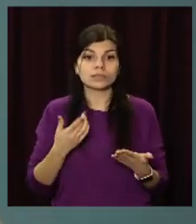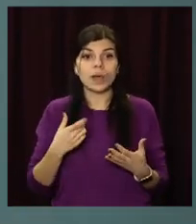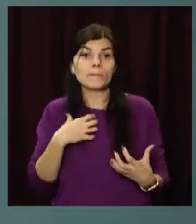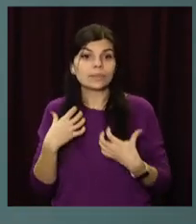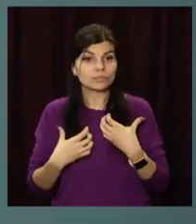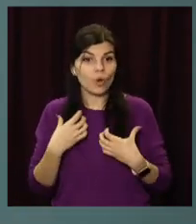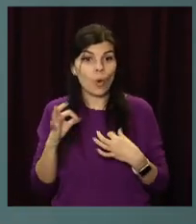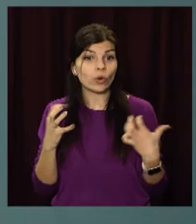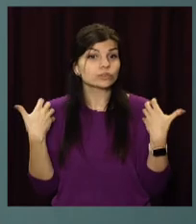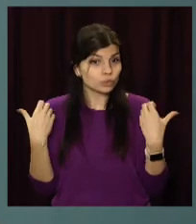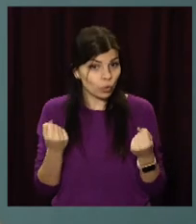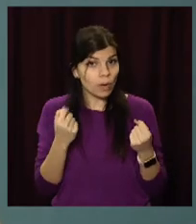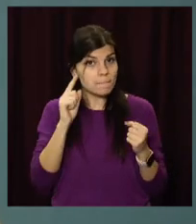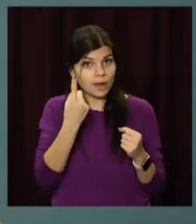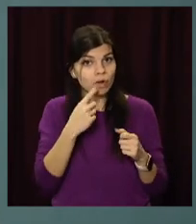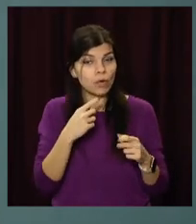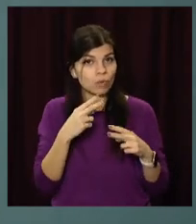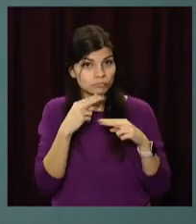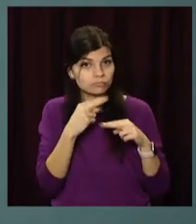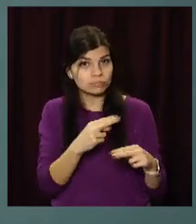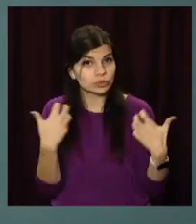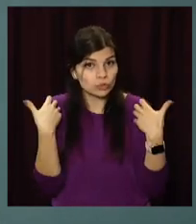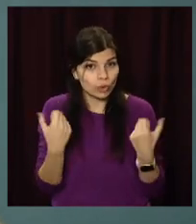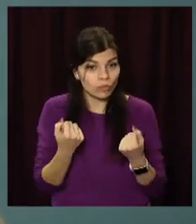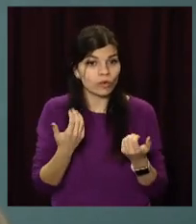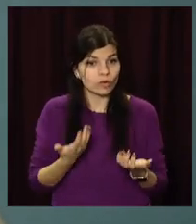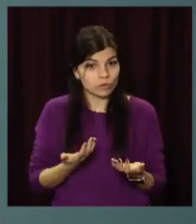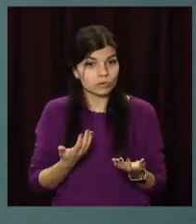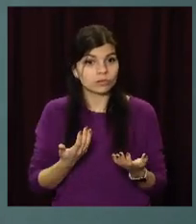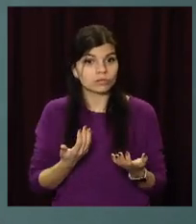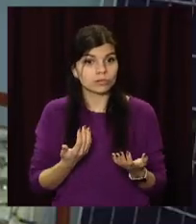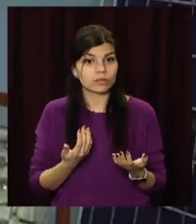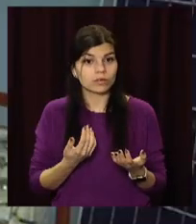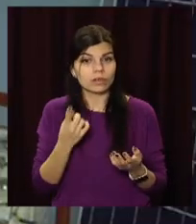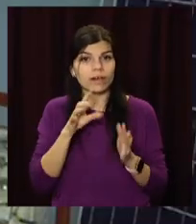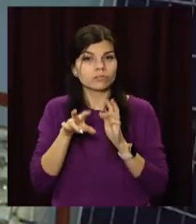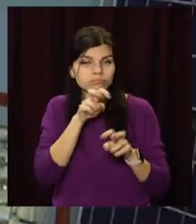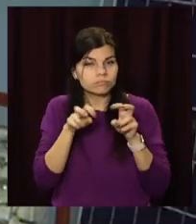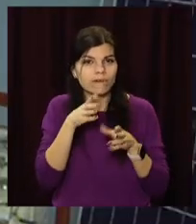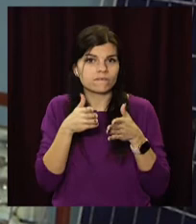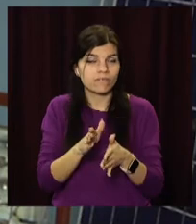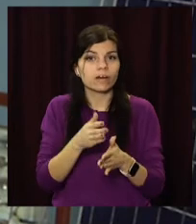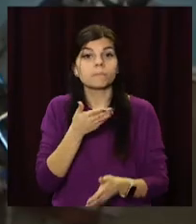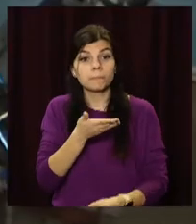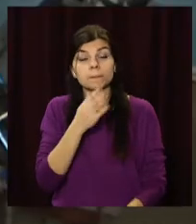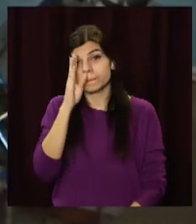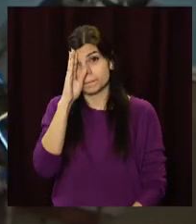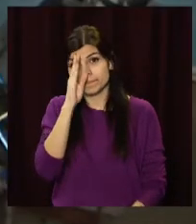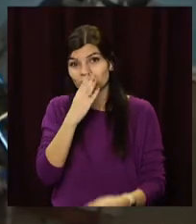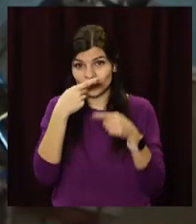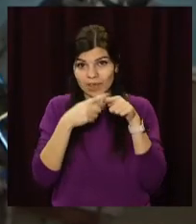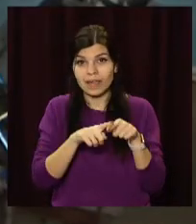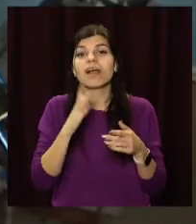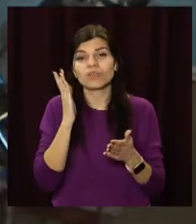побеспокоиться о здоровье, то я думаю, этот способ имеет смысл. Хоча, каже Юрій, у його метода теж